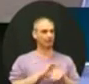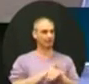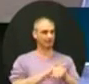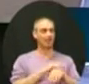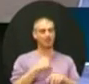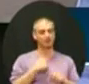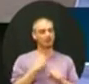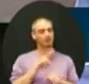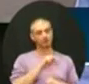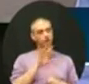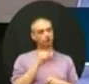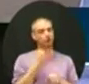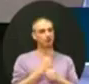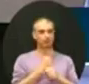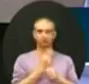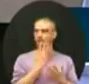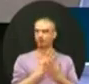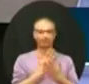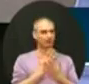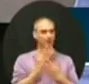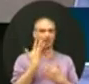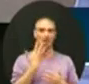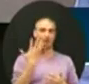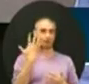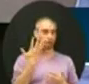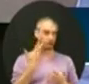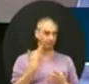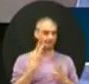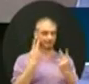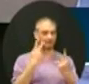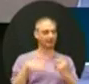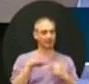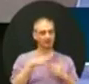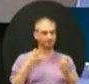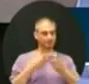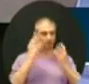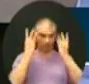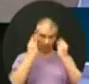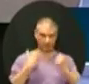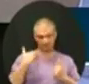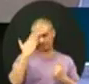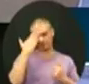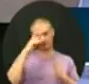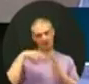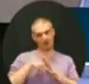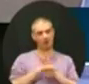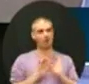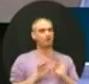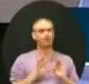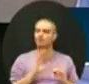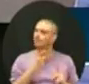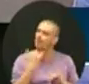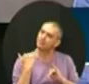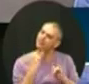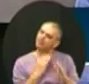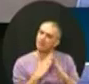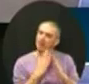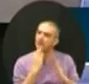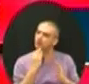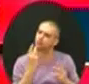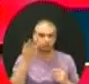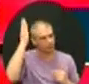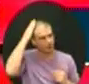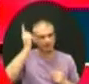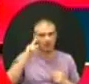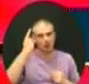של תעסוקה כבר איזה 5 שנים, בעיקר במגזר החרדי, אני מכיר אותם לעומק. מה אתה תביא לבית היהודי